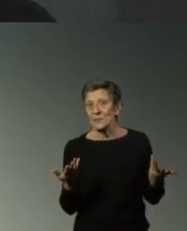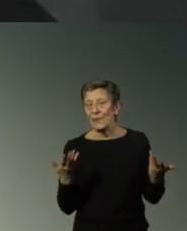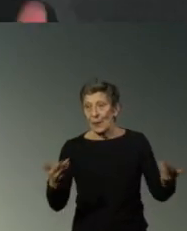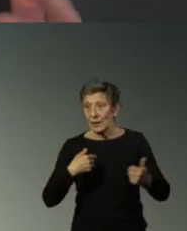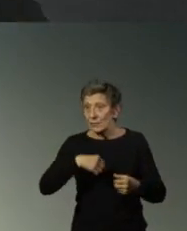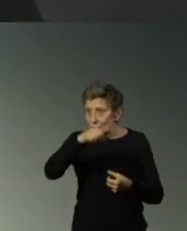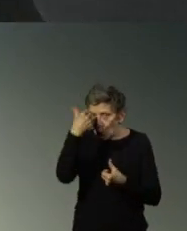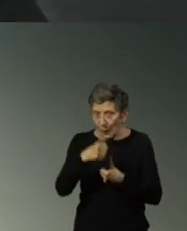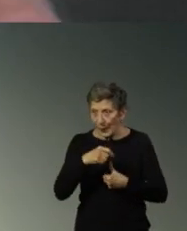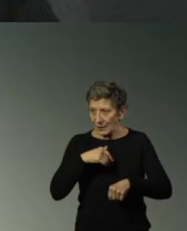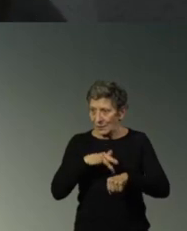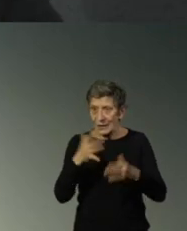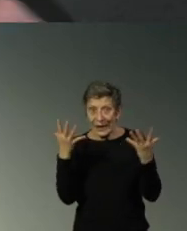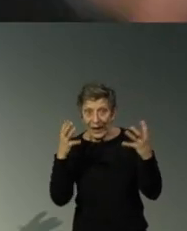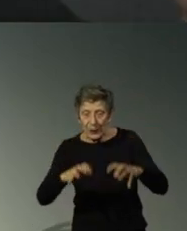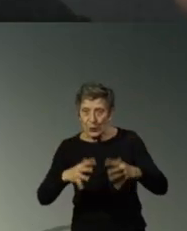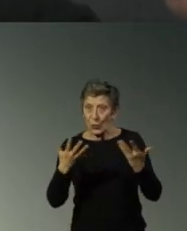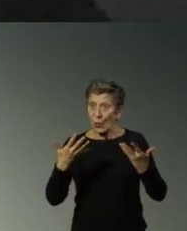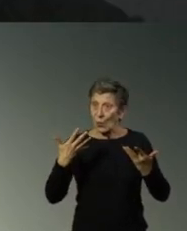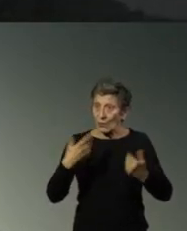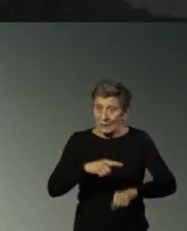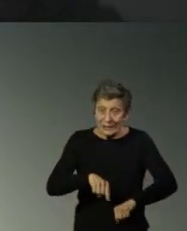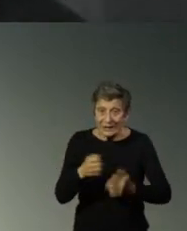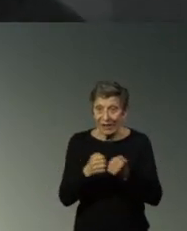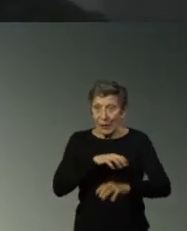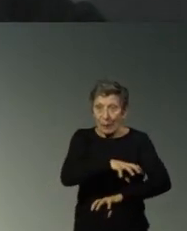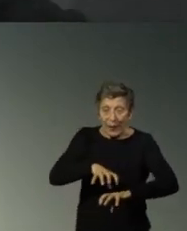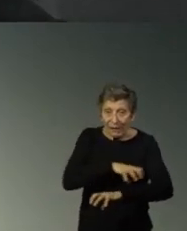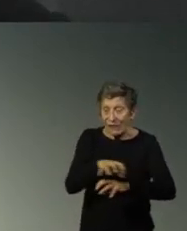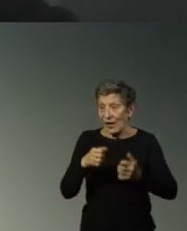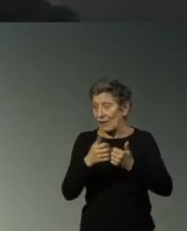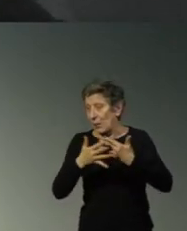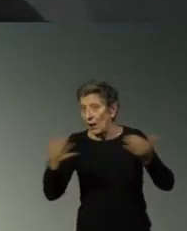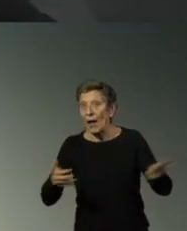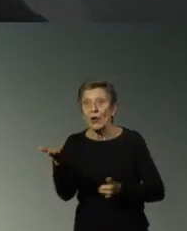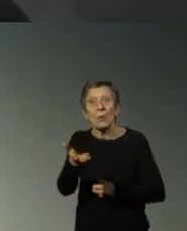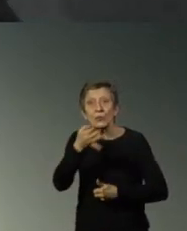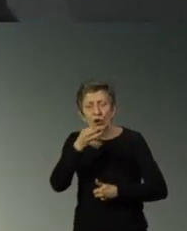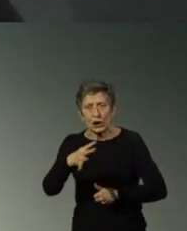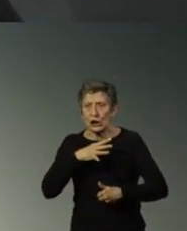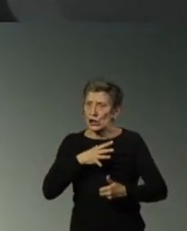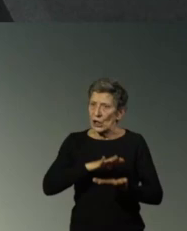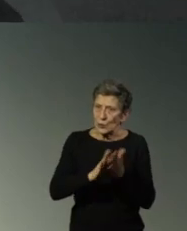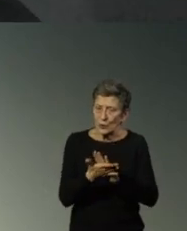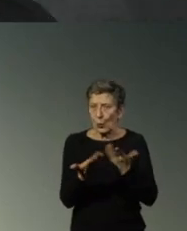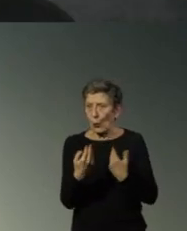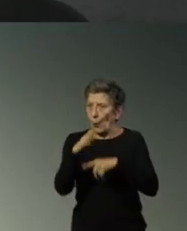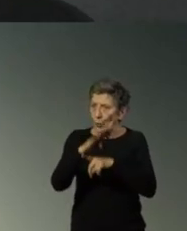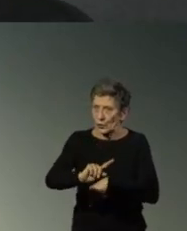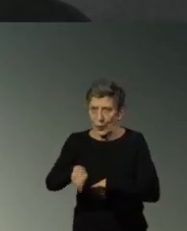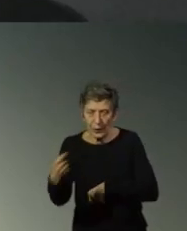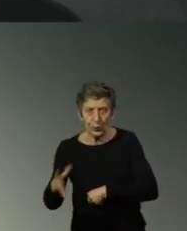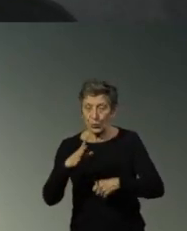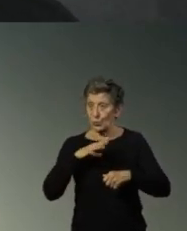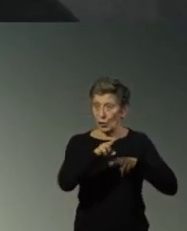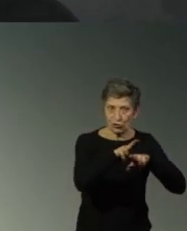n'en plus finir avec les différents représentants, les préfets qui disent il y a les associations de protection de la nature, les chasseurs, les éleveurs, les représentants des